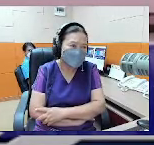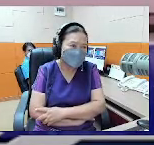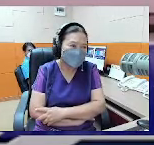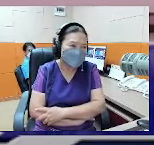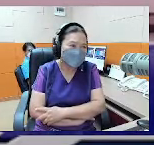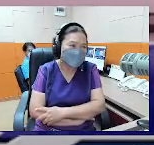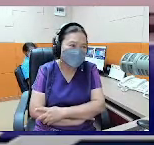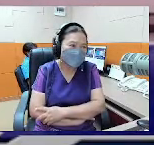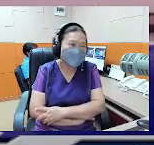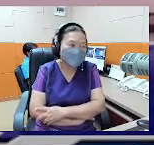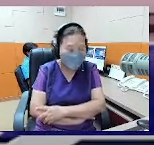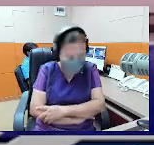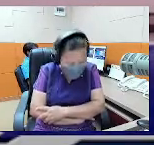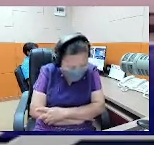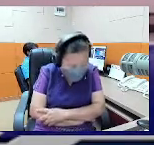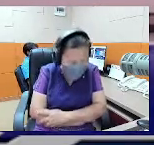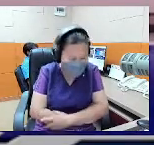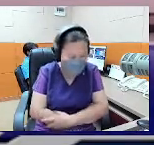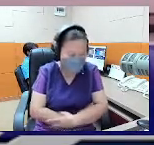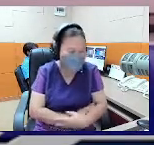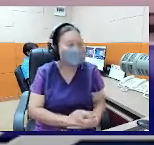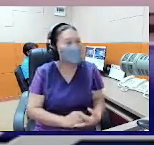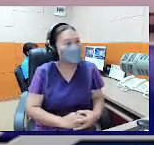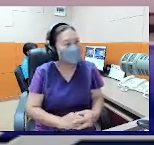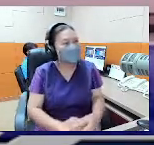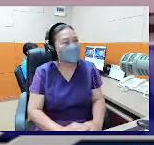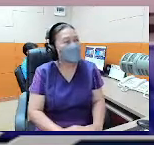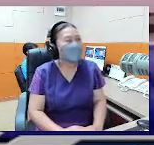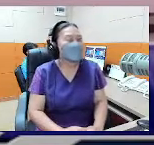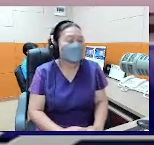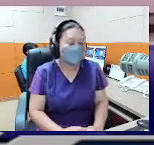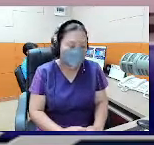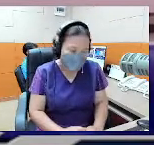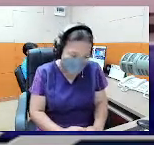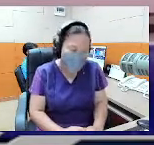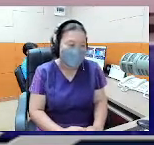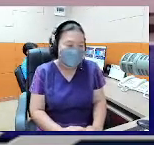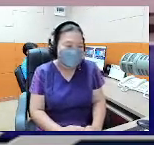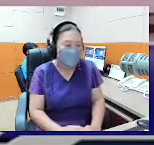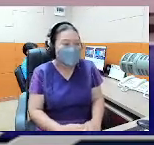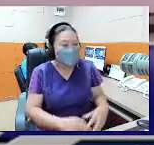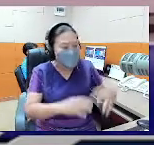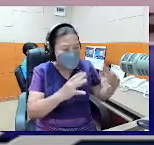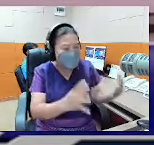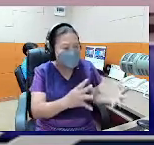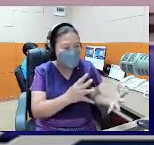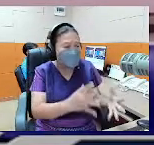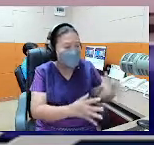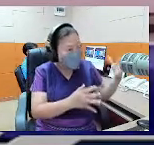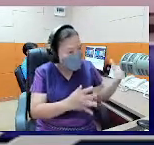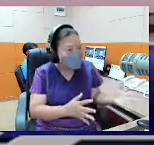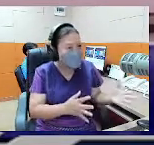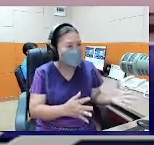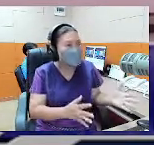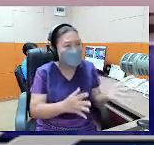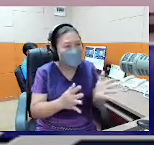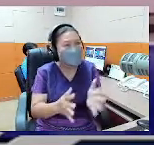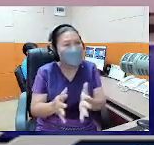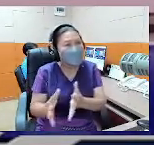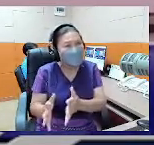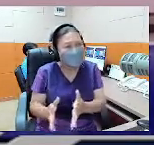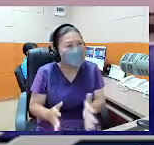าเรียกว่าอะไรมีโอกาสในเรื่องของการเติบโตตามไปด้วยเช่นกันค่ะ ค่ะนะคะพูดถึงเรื่องของหลักสูตรนี้เ